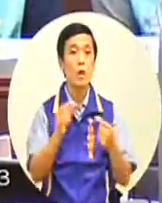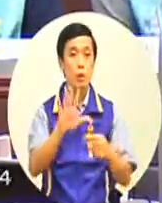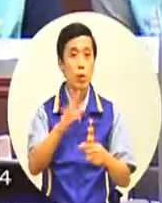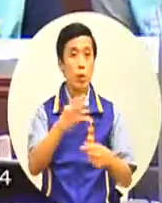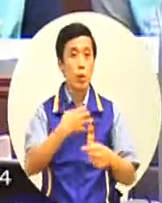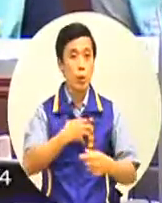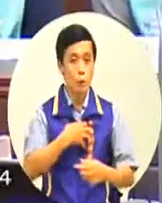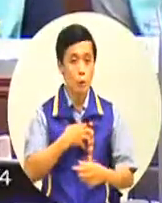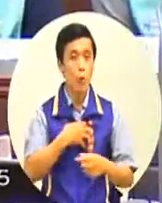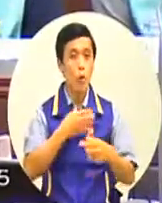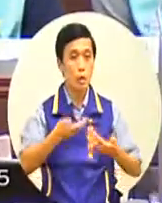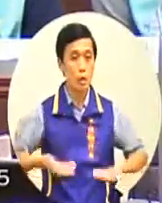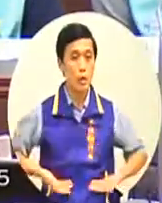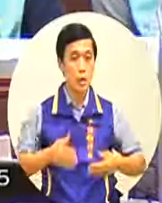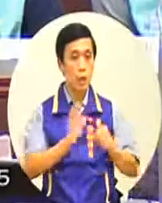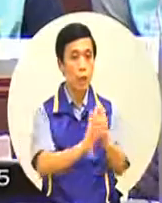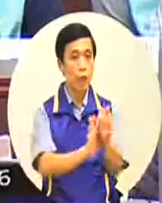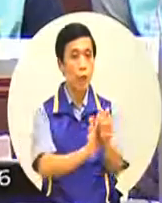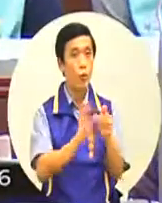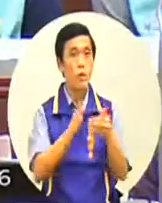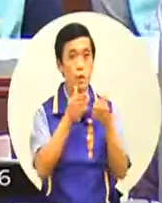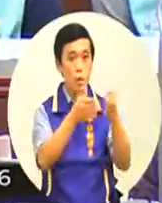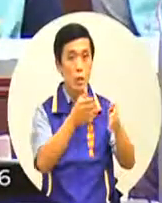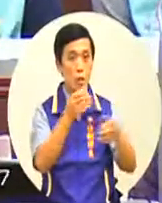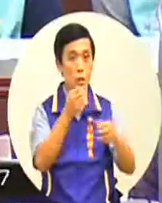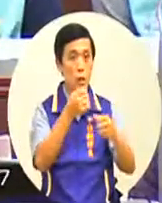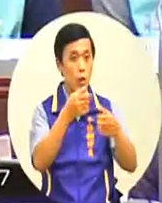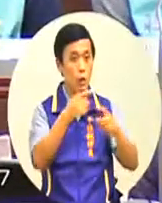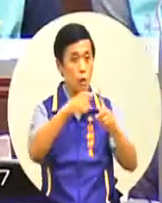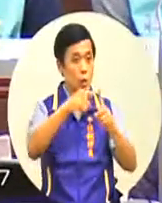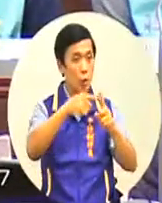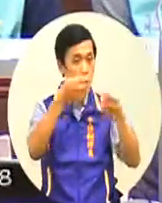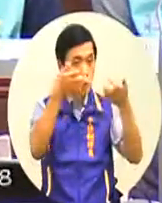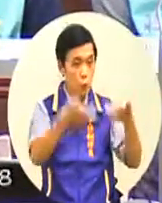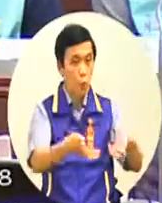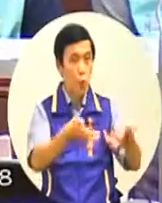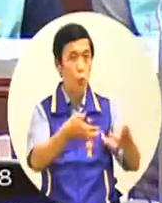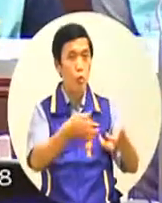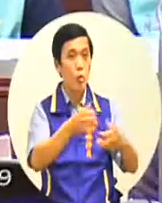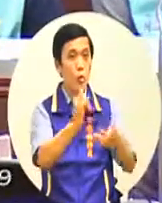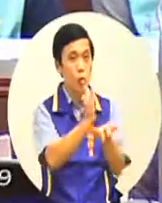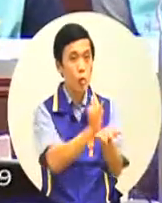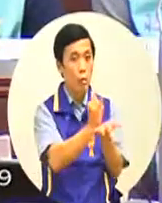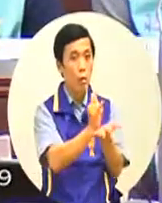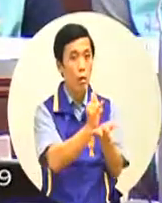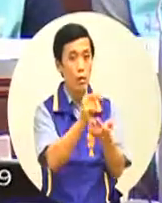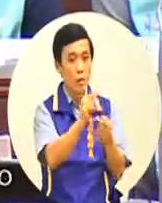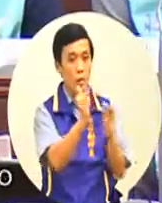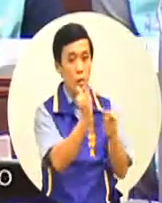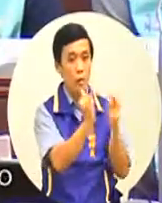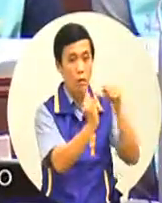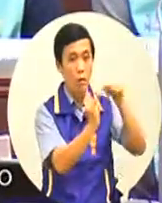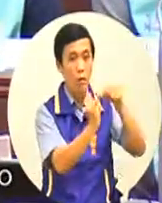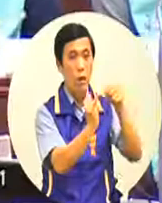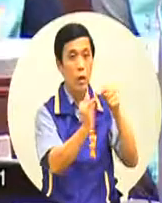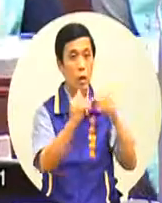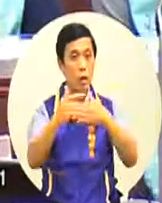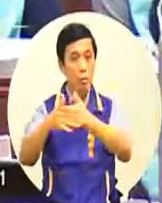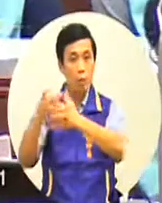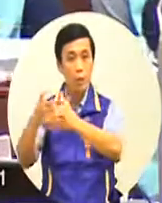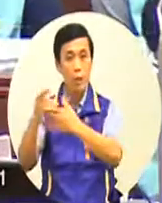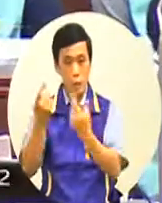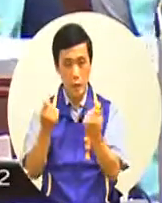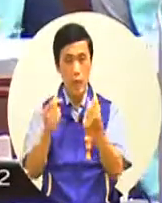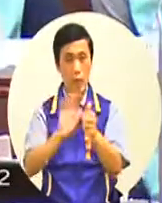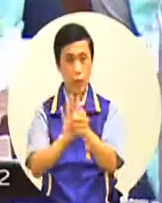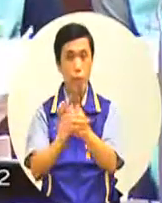息服务，其实针对比较重度失能的，他的家属也需要喘息服务啊。如果说是像我们